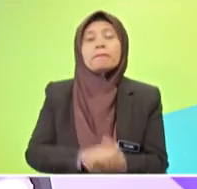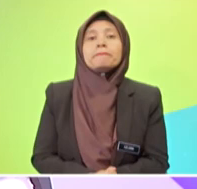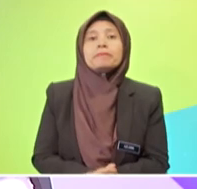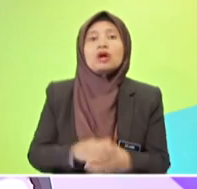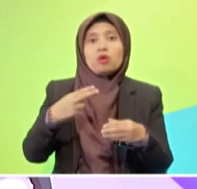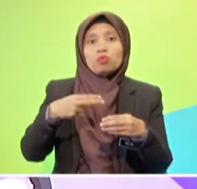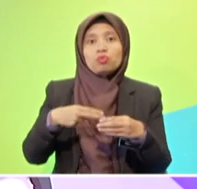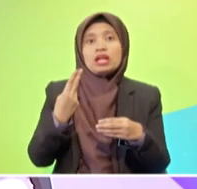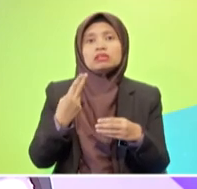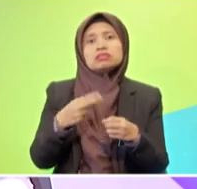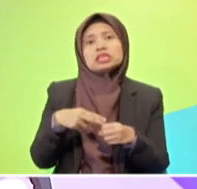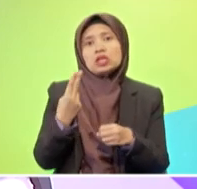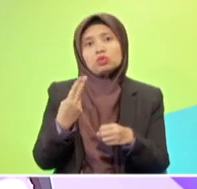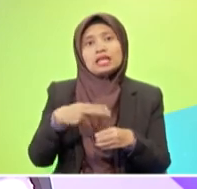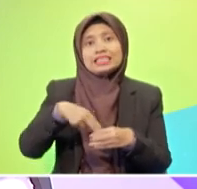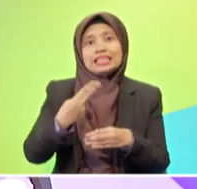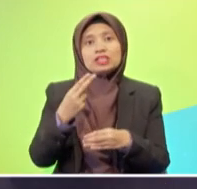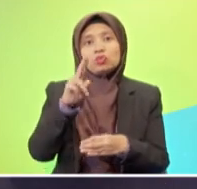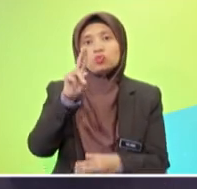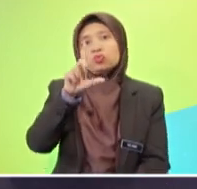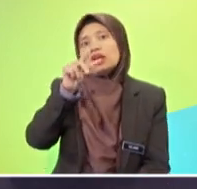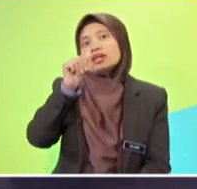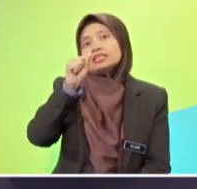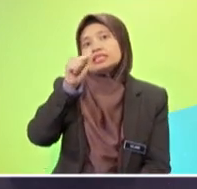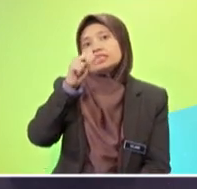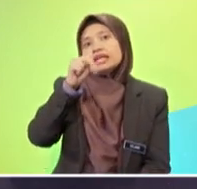mungkin ada salah seorang yang bagus